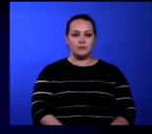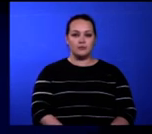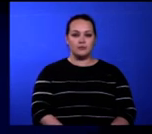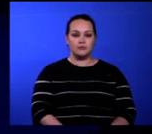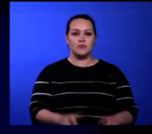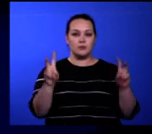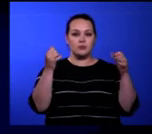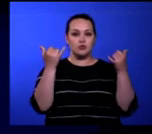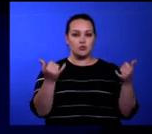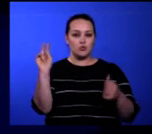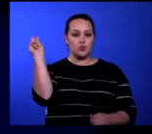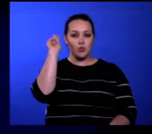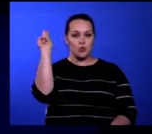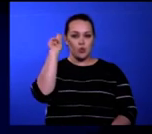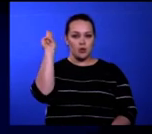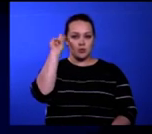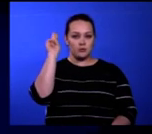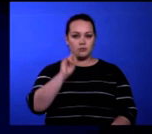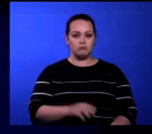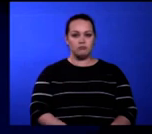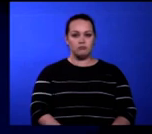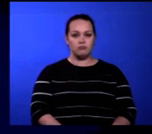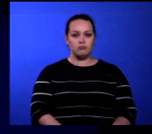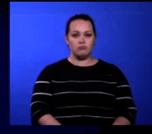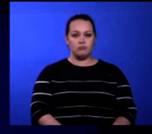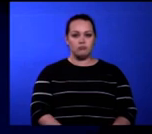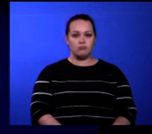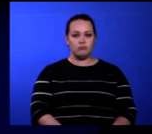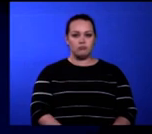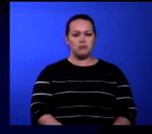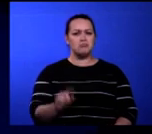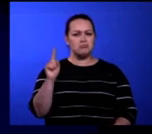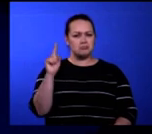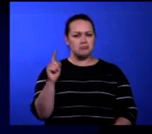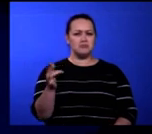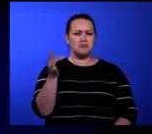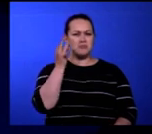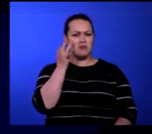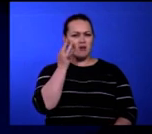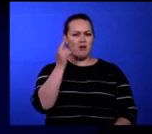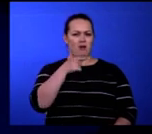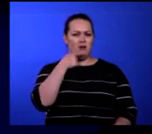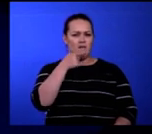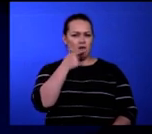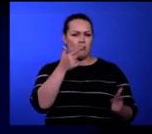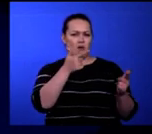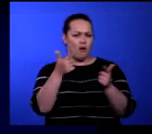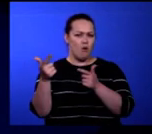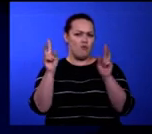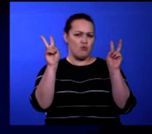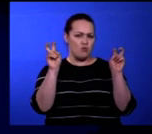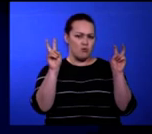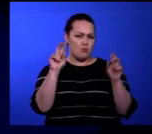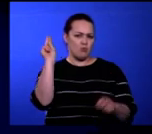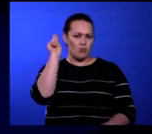Тема сегодняшнего нашего урока, а впрочем, почему я все время говорю вам готовую тему